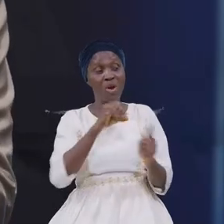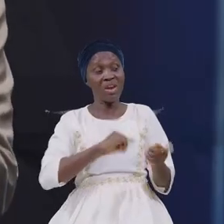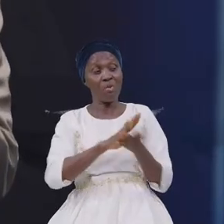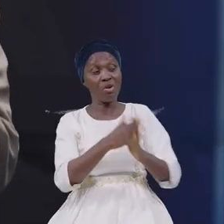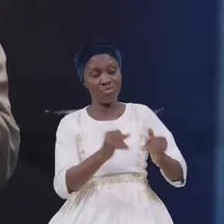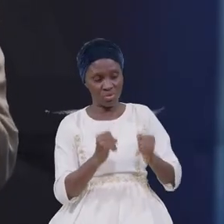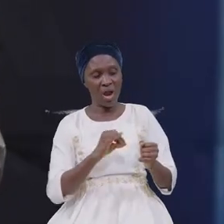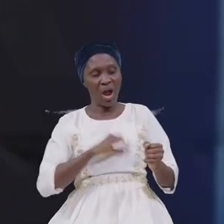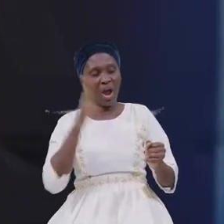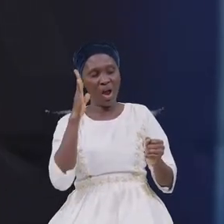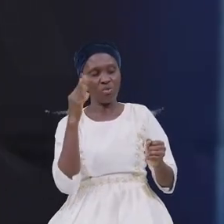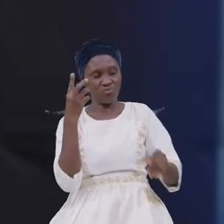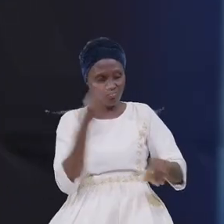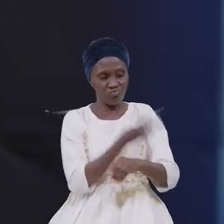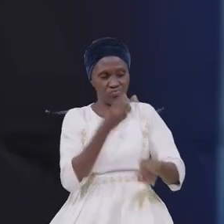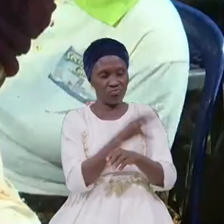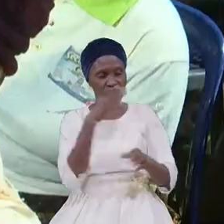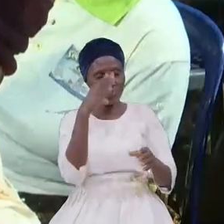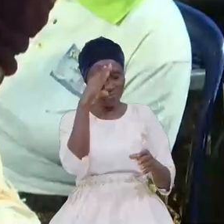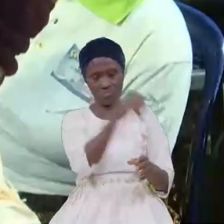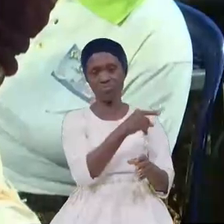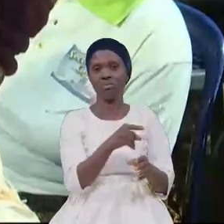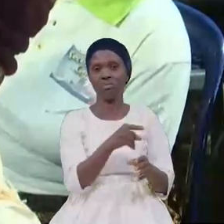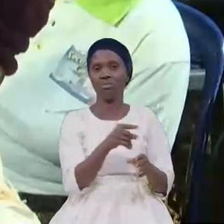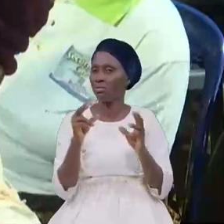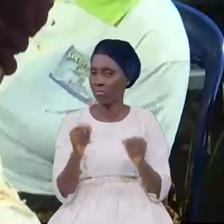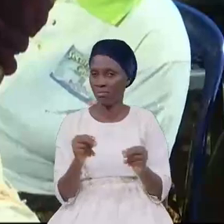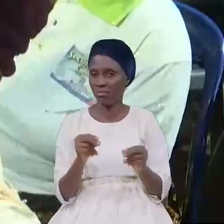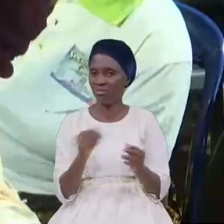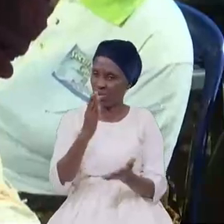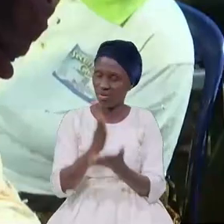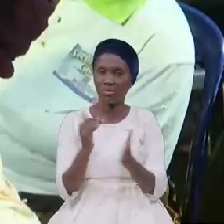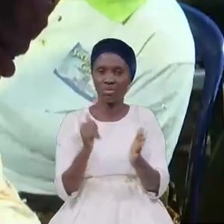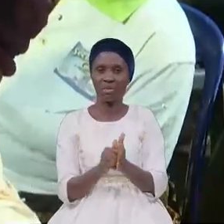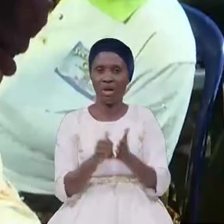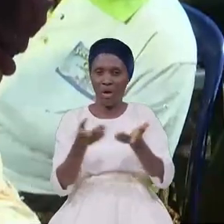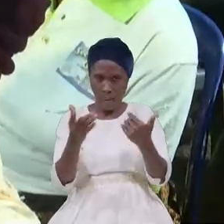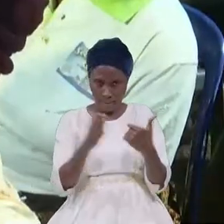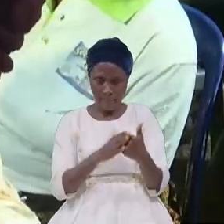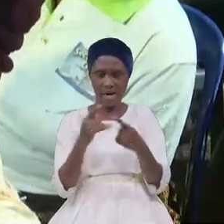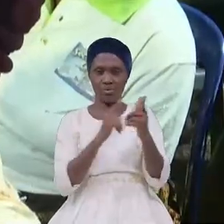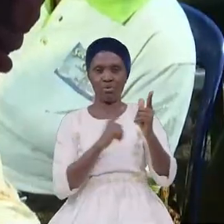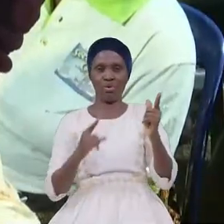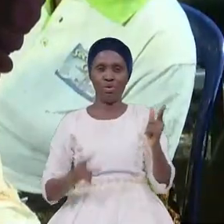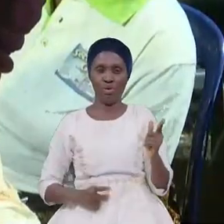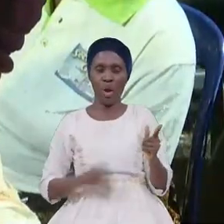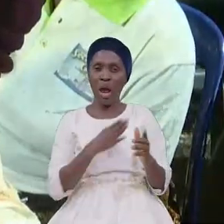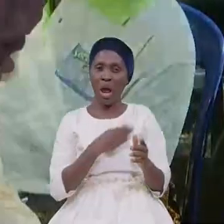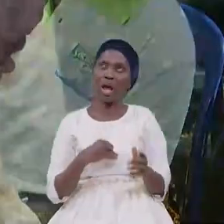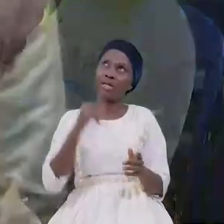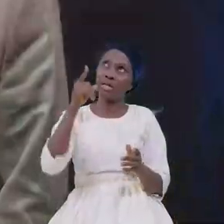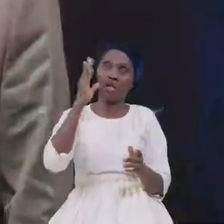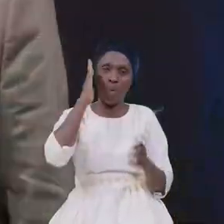je vais le traiter. Alors, on a conçu tout cela. Mais ils se disent qu'il retourne à l'Éternel qui